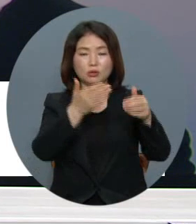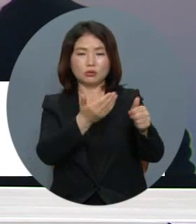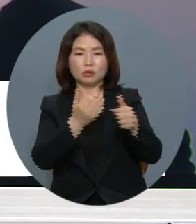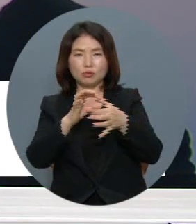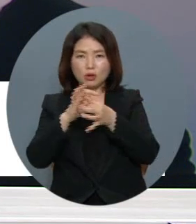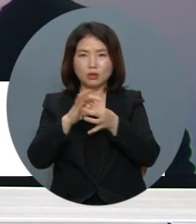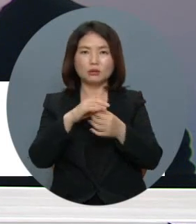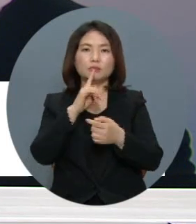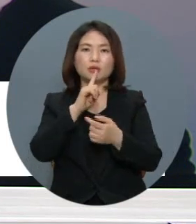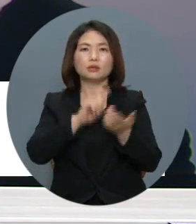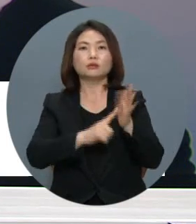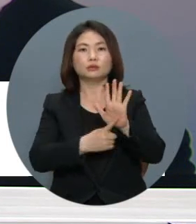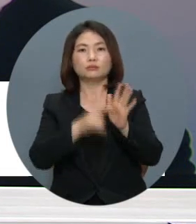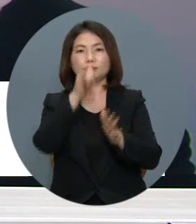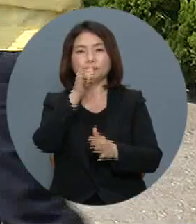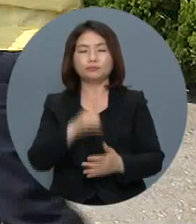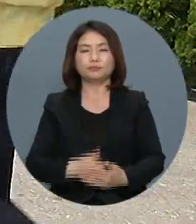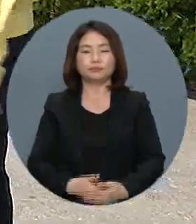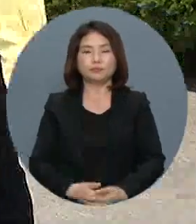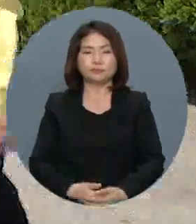조재환 기자입니다